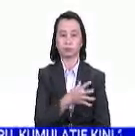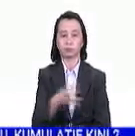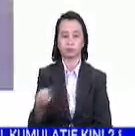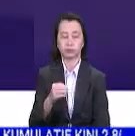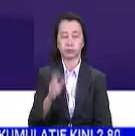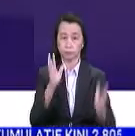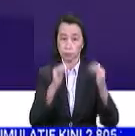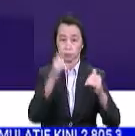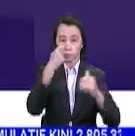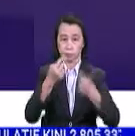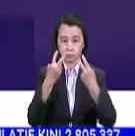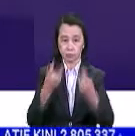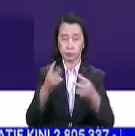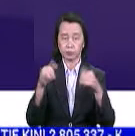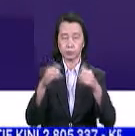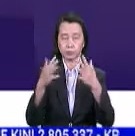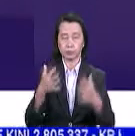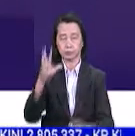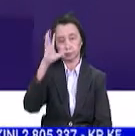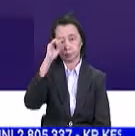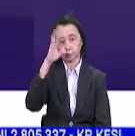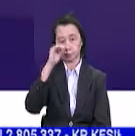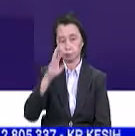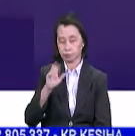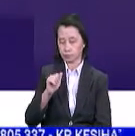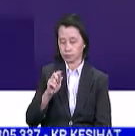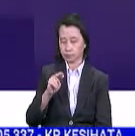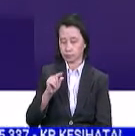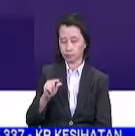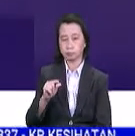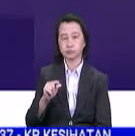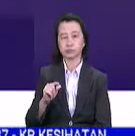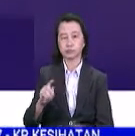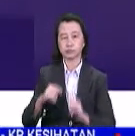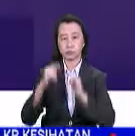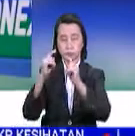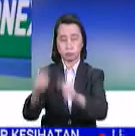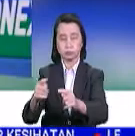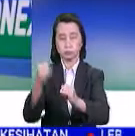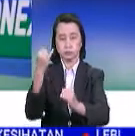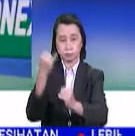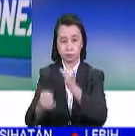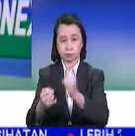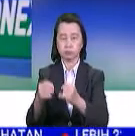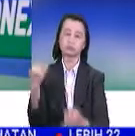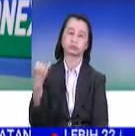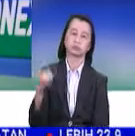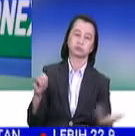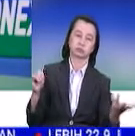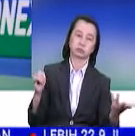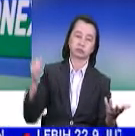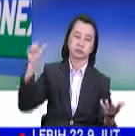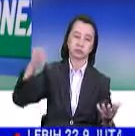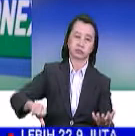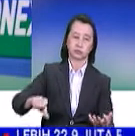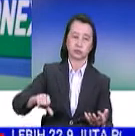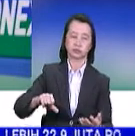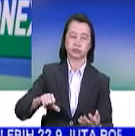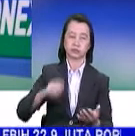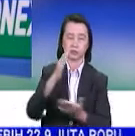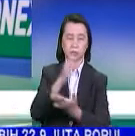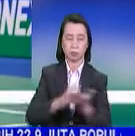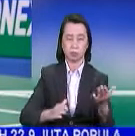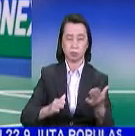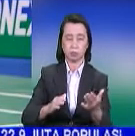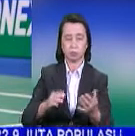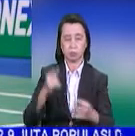Sementara itu, harapan untuk melihat pemain persoalan lelaki negara Eng Ziyong berlangkah ke pentas akhir tidak kesampaian apabila tewas pada aksi separuh akhir